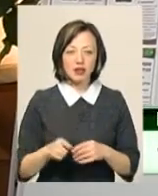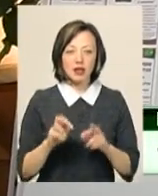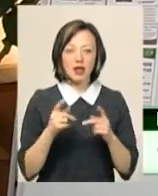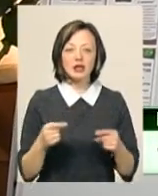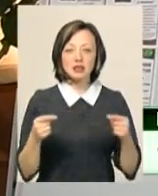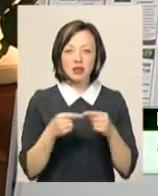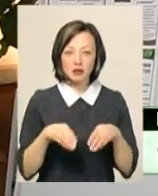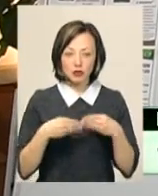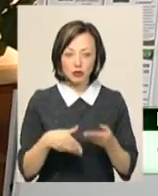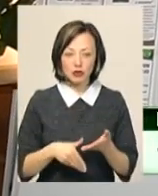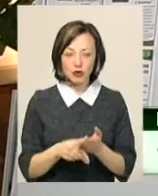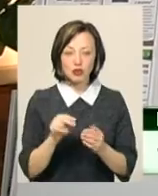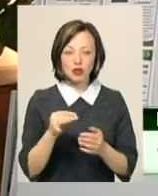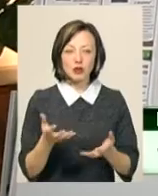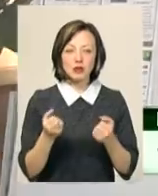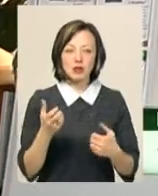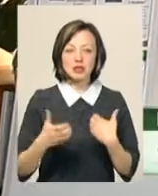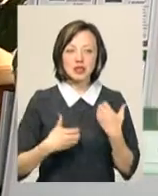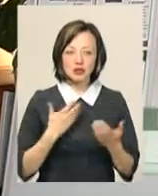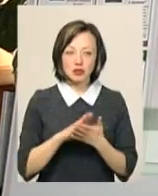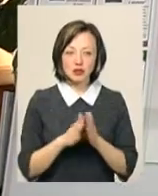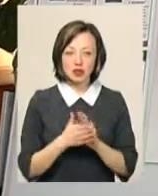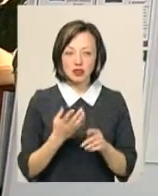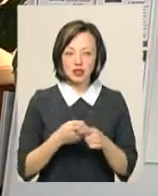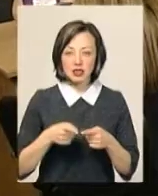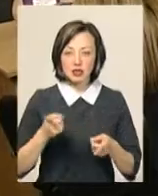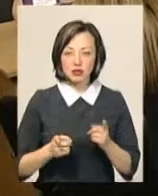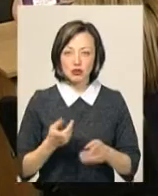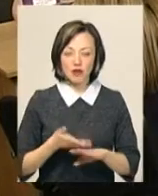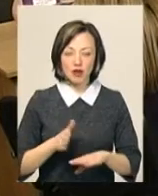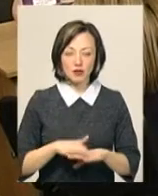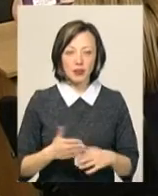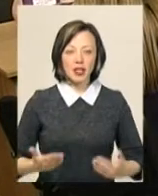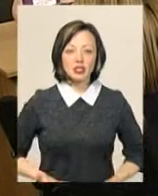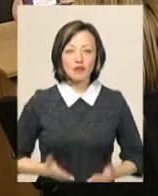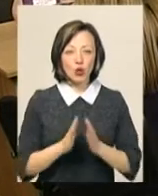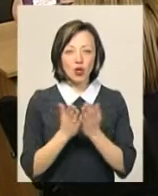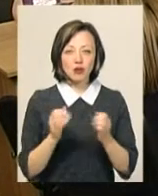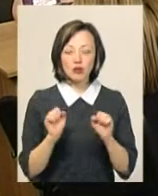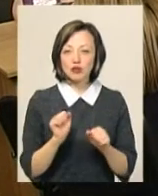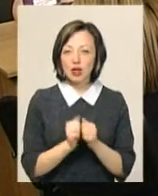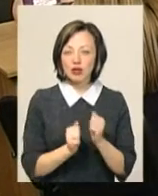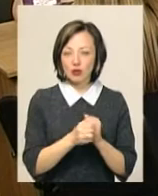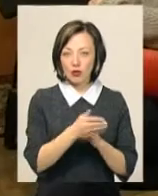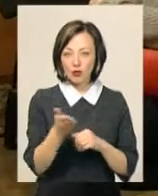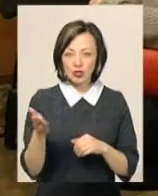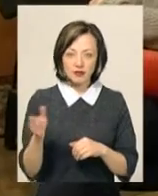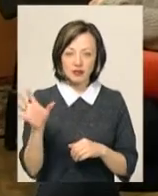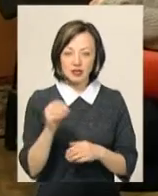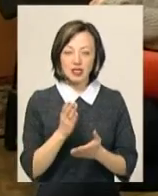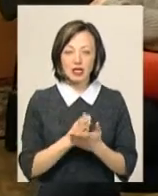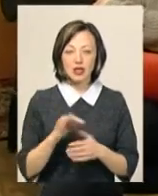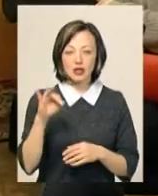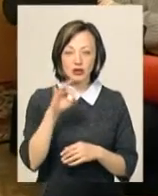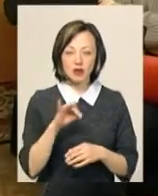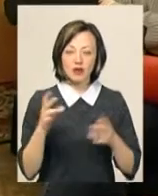постраждали чи отримали якусь стресову ситуацію, адже це дійсно важко. Живою книгою може стати кожен, каже Тамара Козицька, бо в усіх є